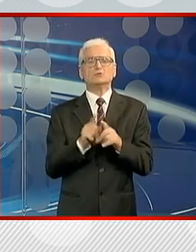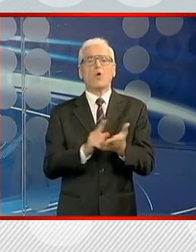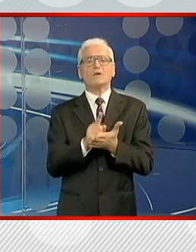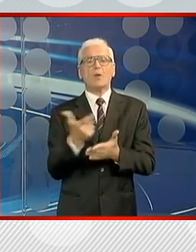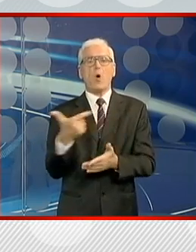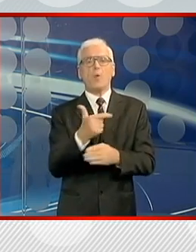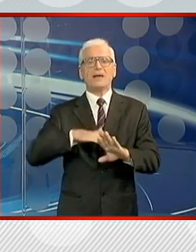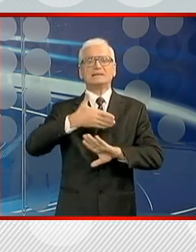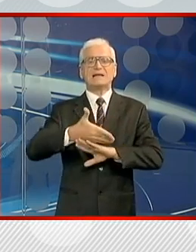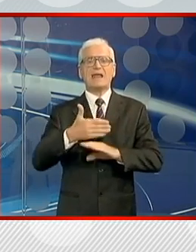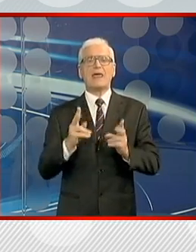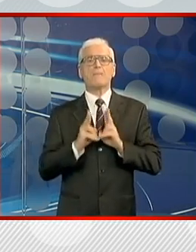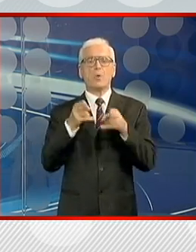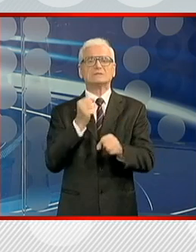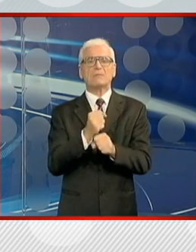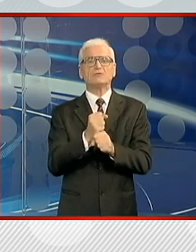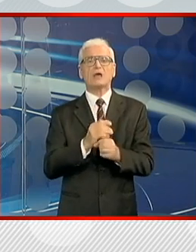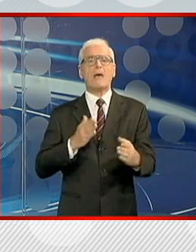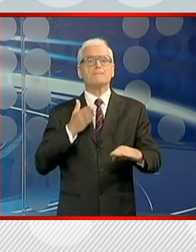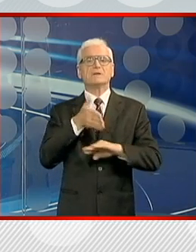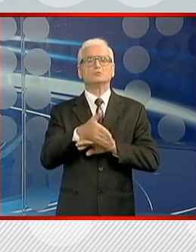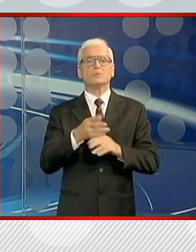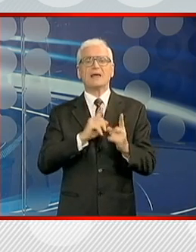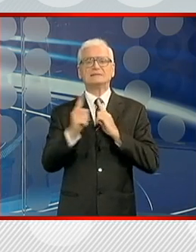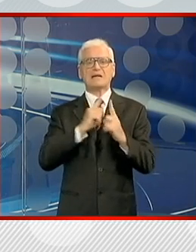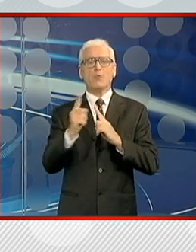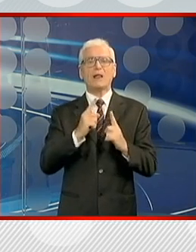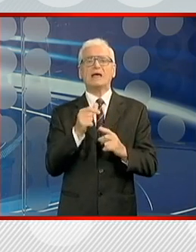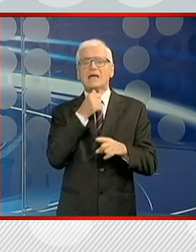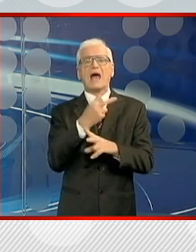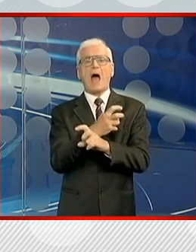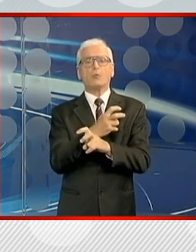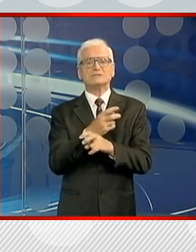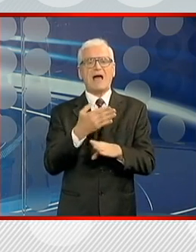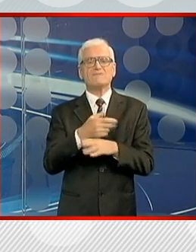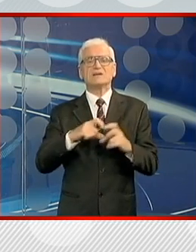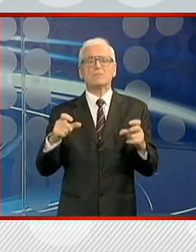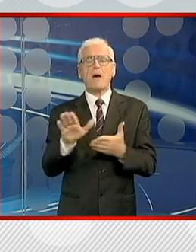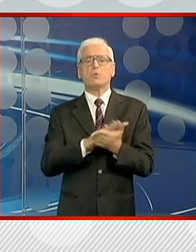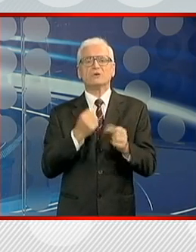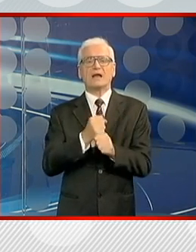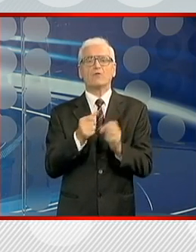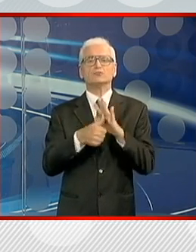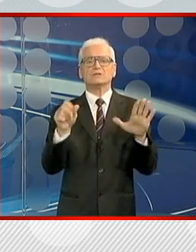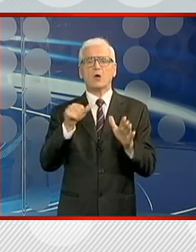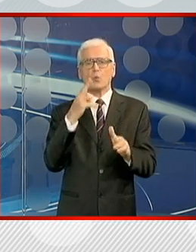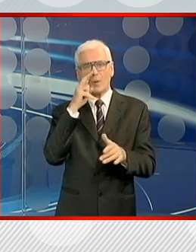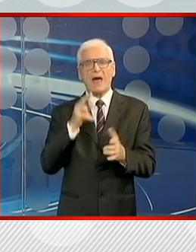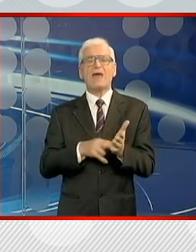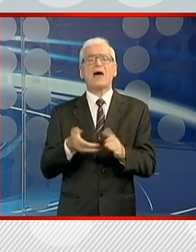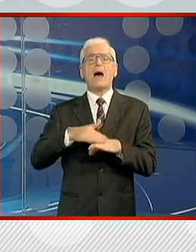se s obe strane mosta graditi pristupne saobraćajnice, a austrijski izvođač počinje radove 16. juna